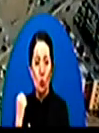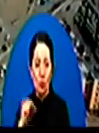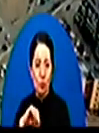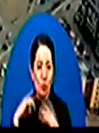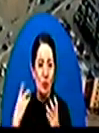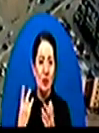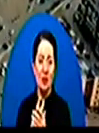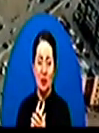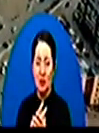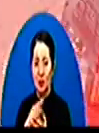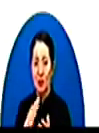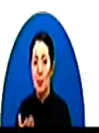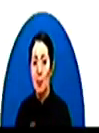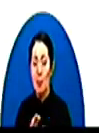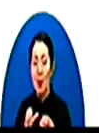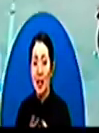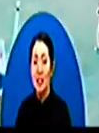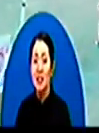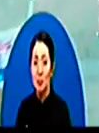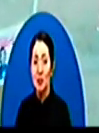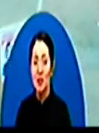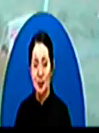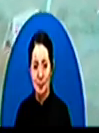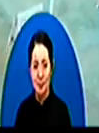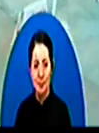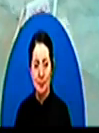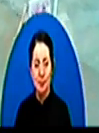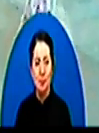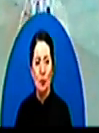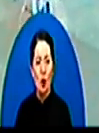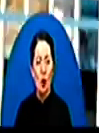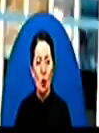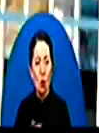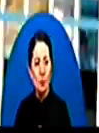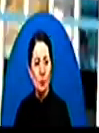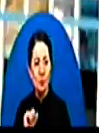багаар нь дэмжихийг хүслээ. Улсын хурлын 2020 оны сонгуульд Монгол Ардын намаас нэр дэвшигч